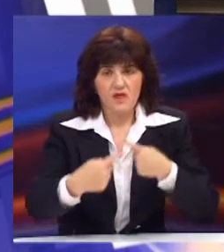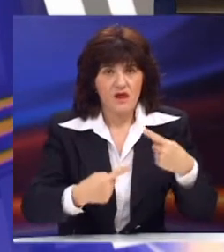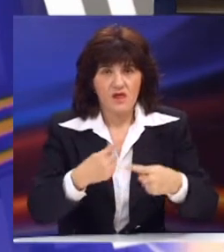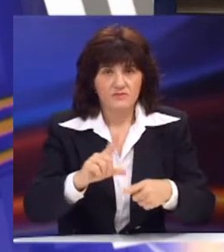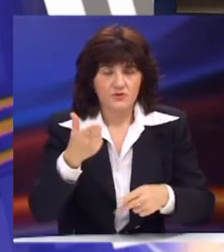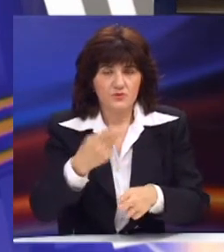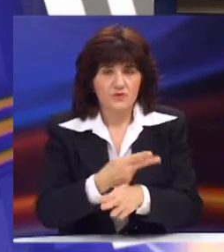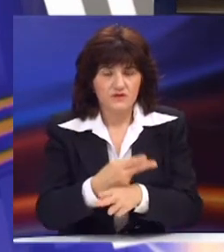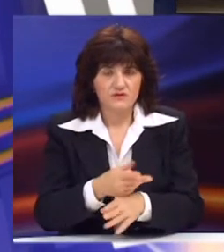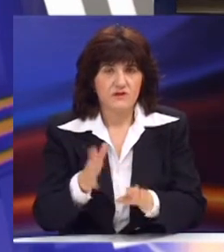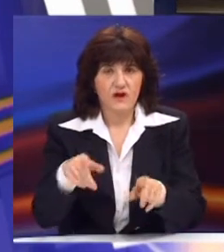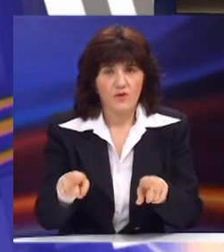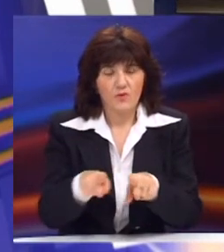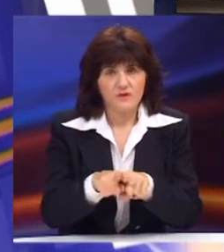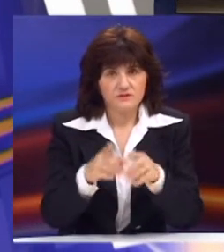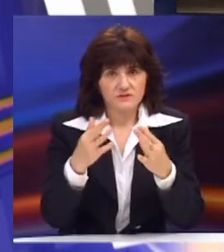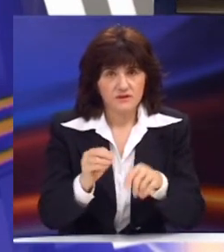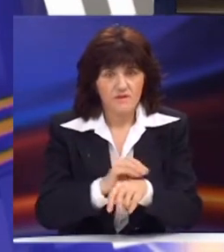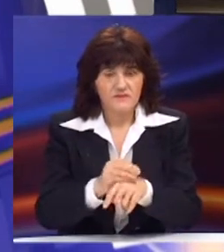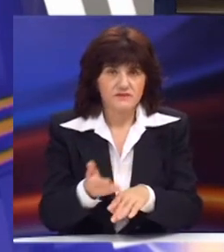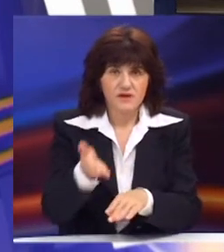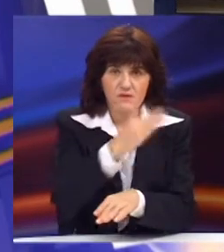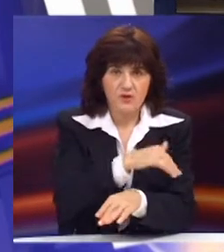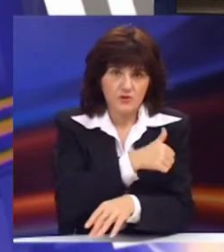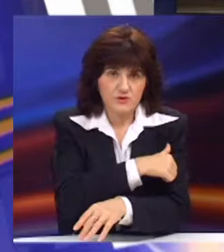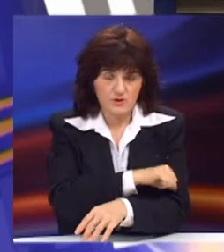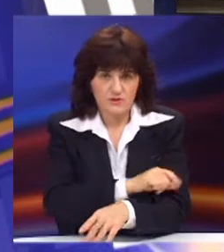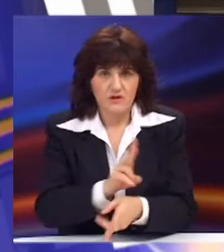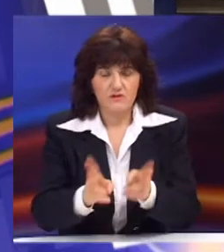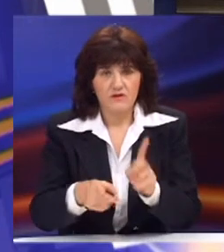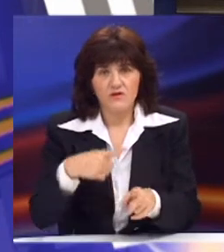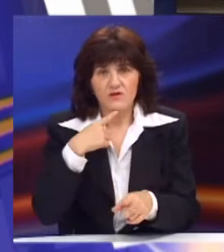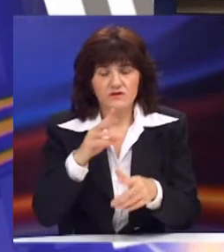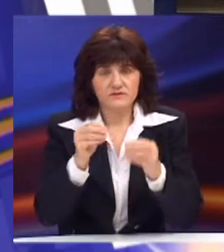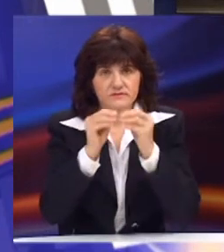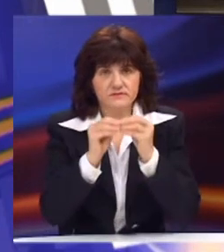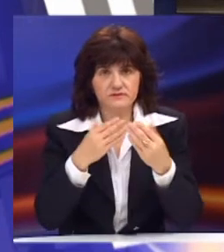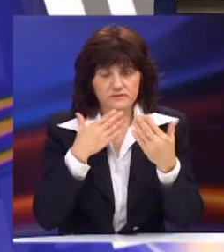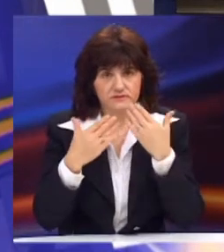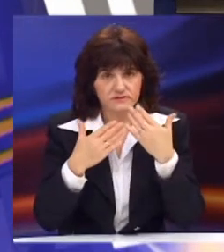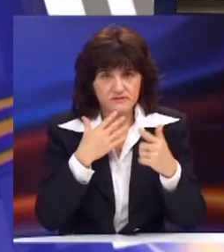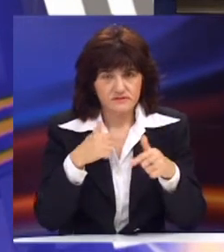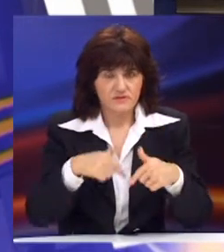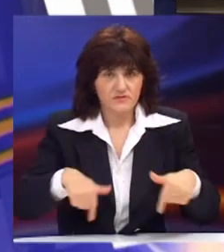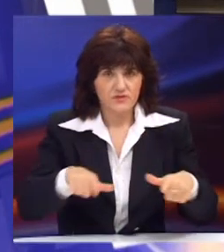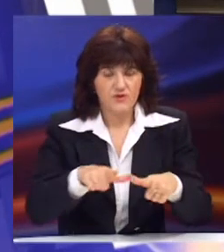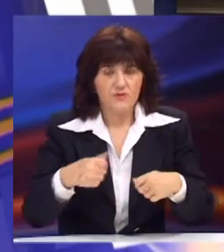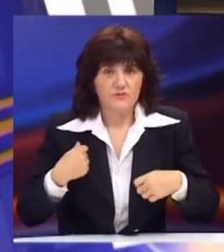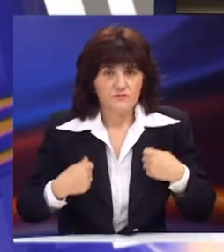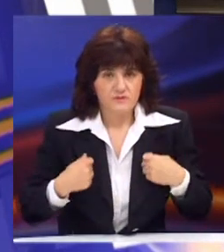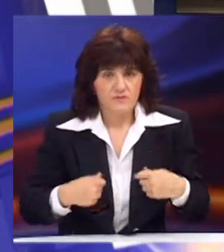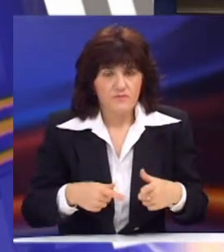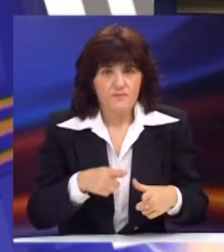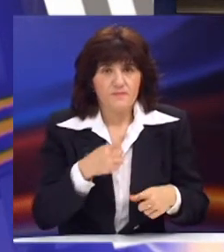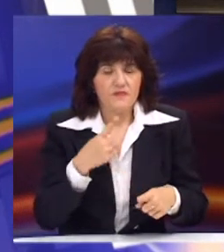robne razmene s inostranstvom u odnosu na isti period prošle godine. Kako je rečeno na sednici Upravnog odbora Regionalne privredne